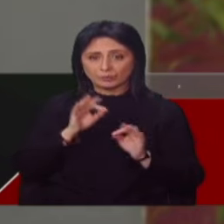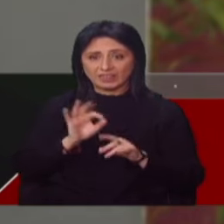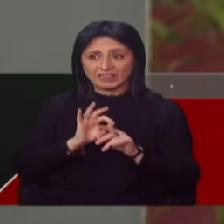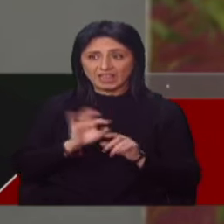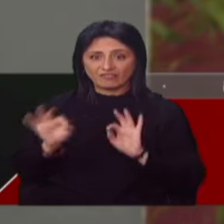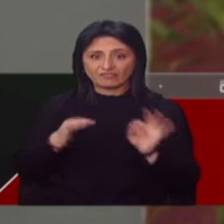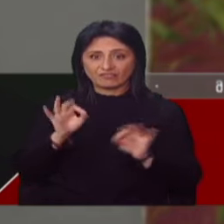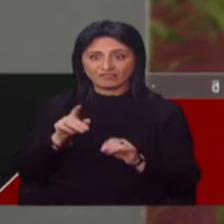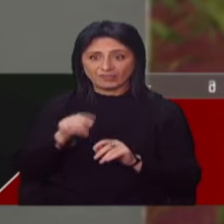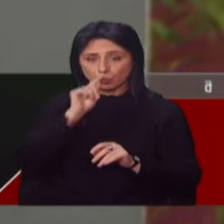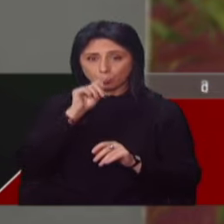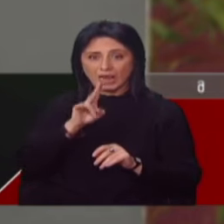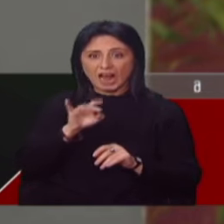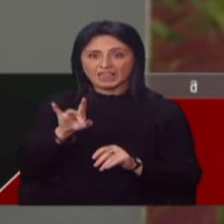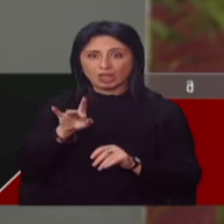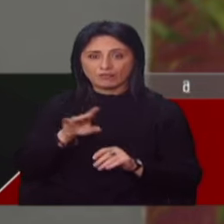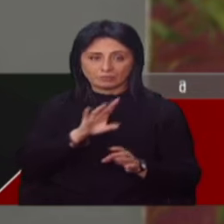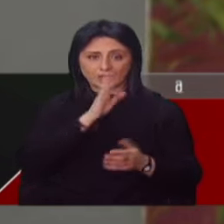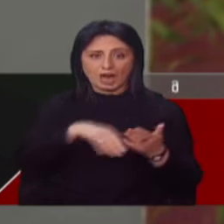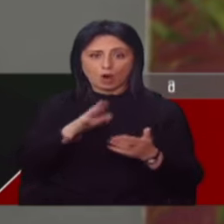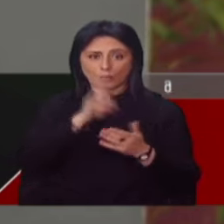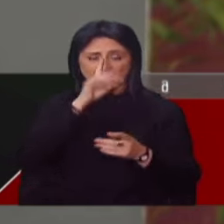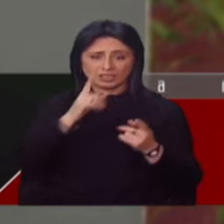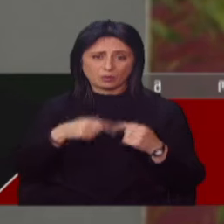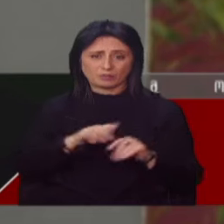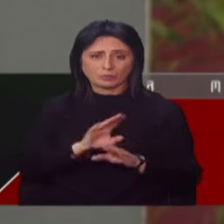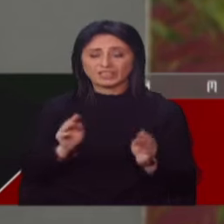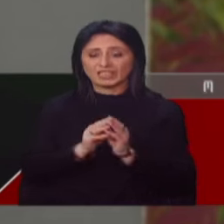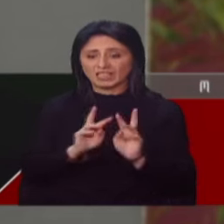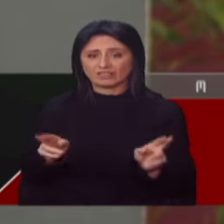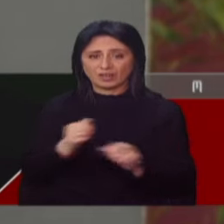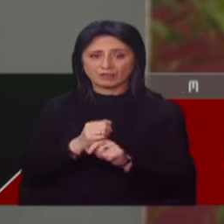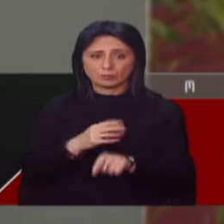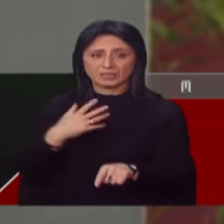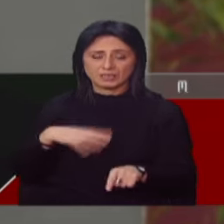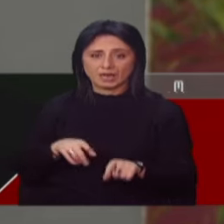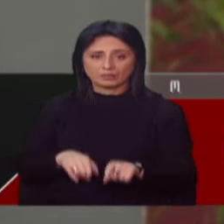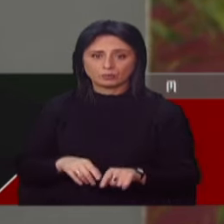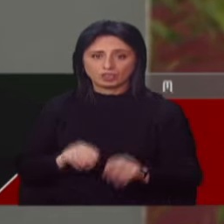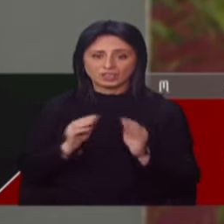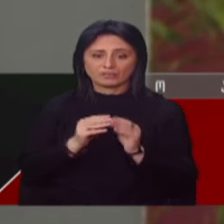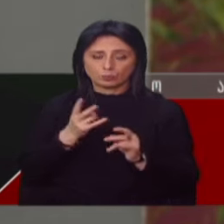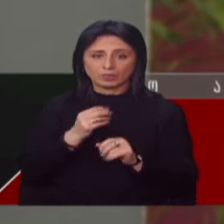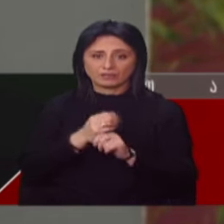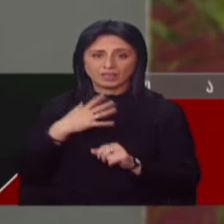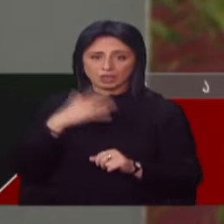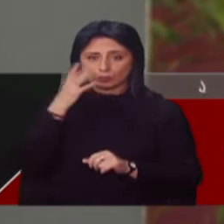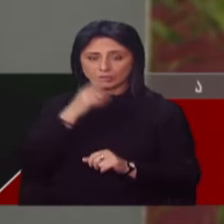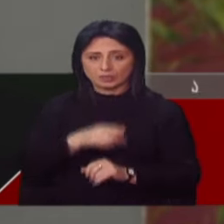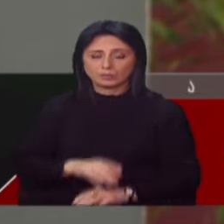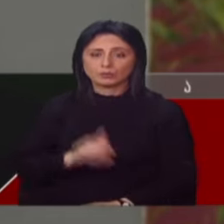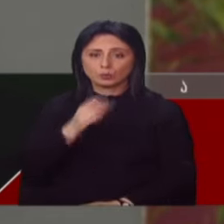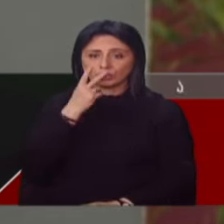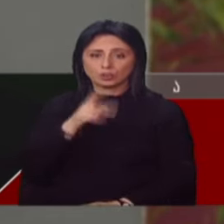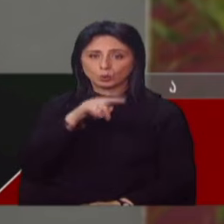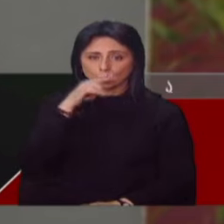უშლიდა პუტინს, კადიროვს ხვებს და უბრალოდ გააუქმეს არასამთავრობო ორგანიზაციები. იგივე უნდა გააკეთონ საქართველოში, იგივე უნდა გააკეთოს ქართულმა ოცნებამ, როგორც